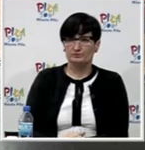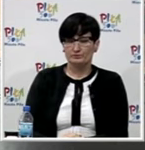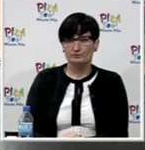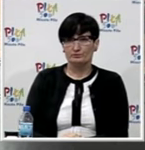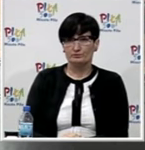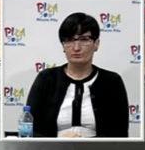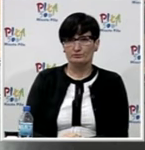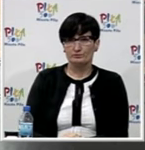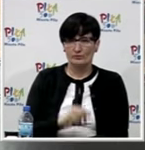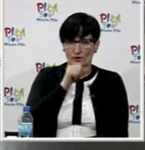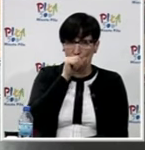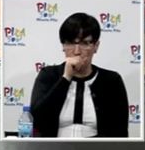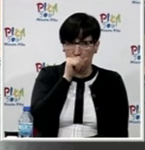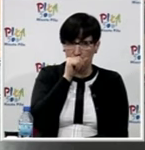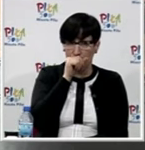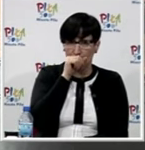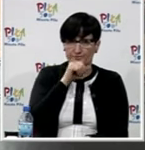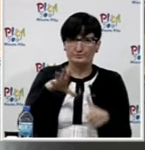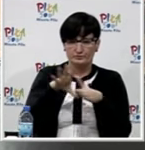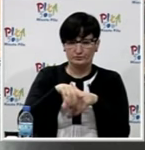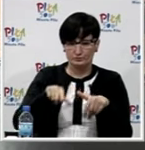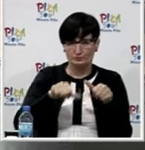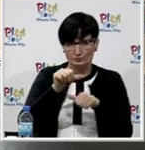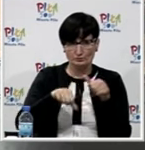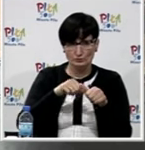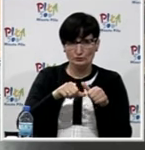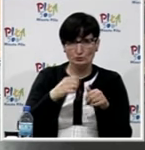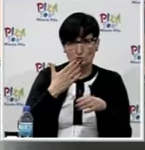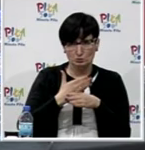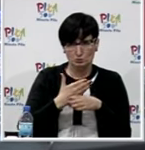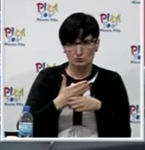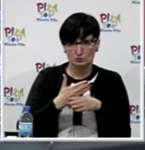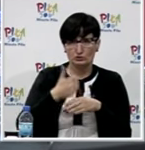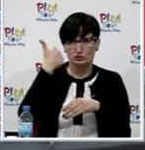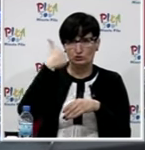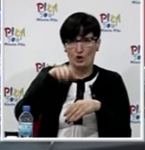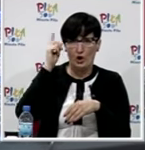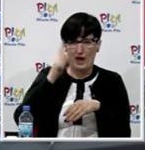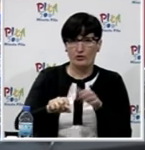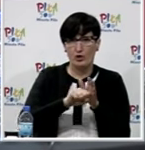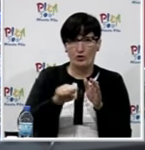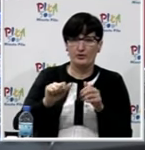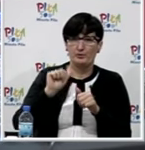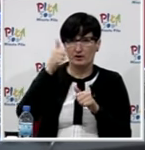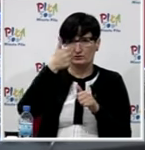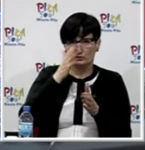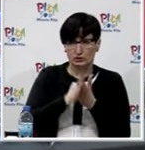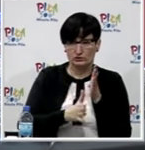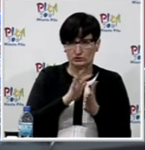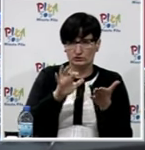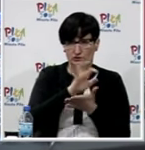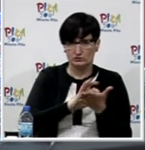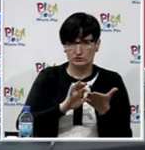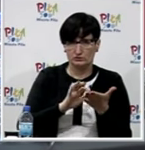Rado, w tym roku mija 100 lat od momentu wybuchu wojny światowej. Chciałbym w związku z